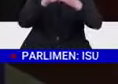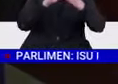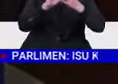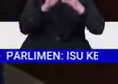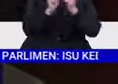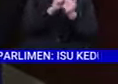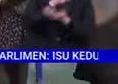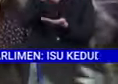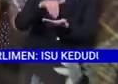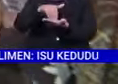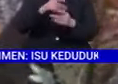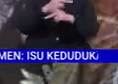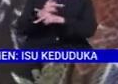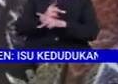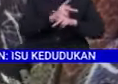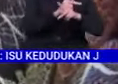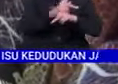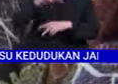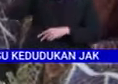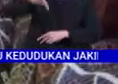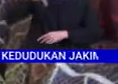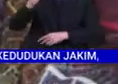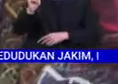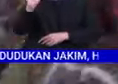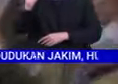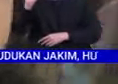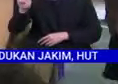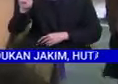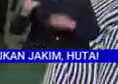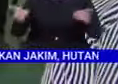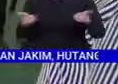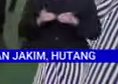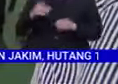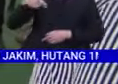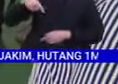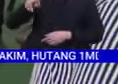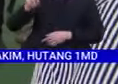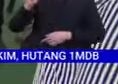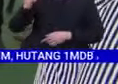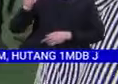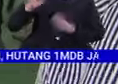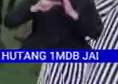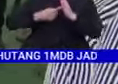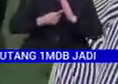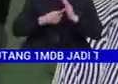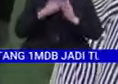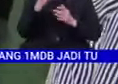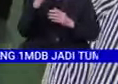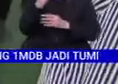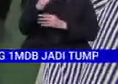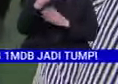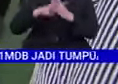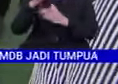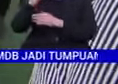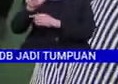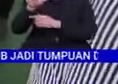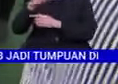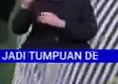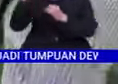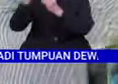pusat kawalan operasi bencana Pique hobby daerah putatan yang bermula pada 7 macet lepas dan